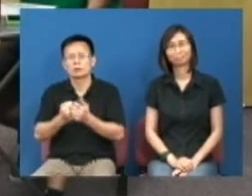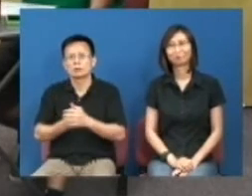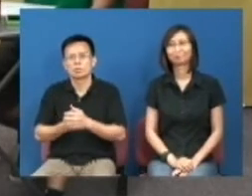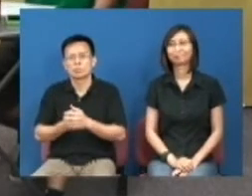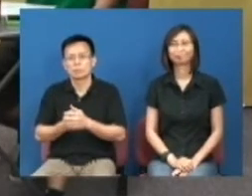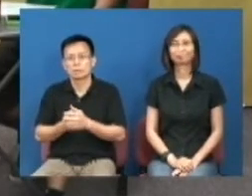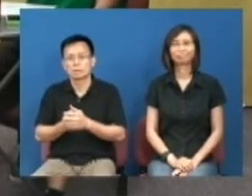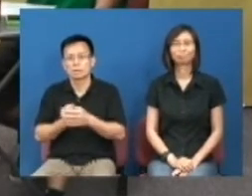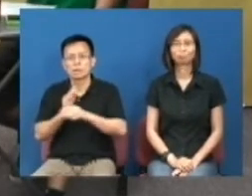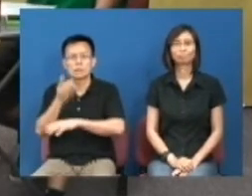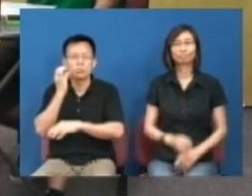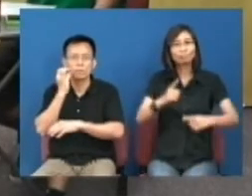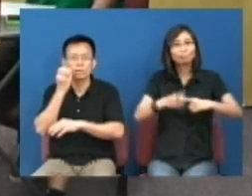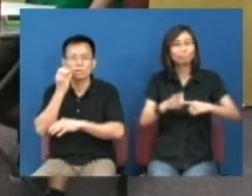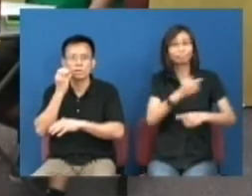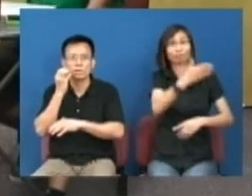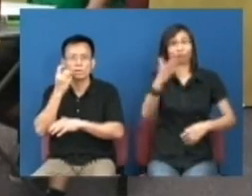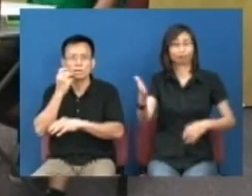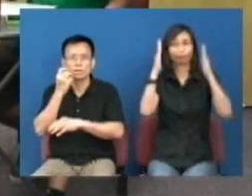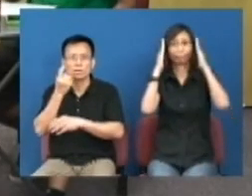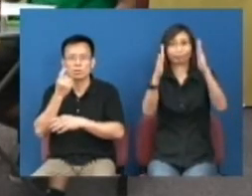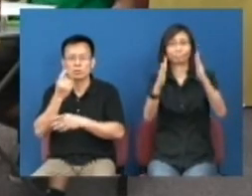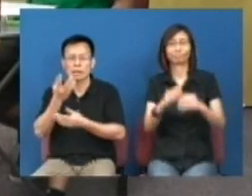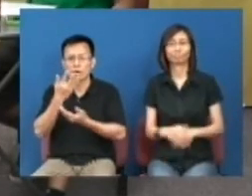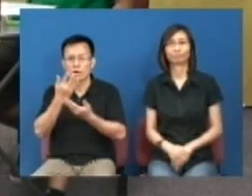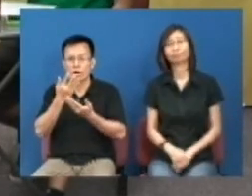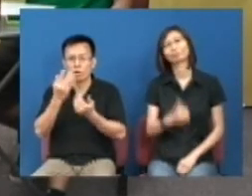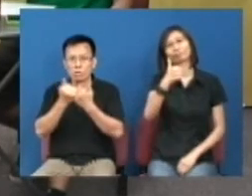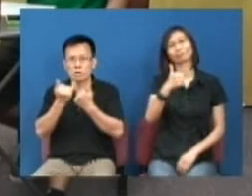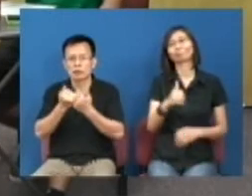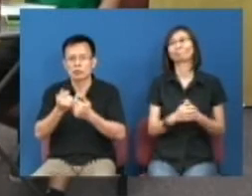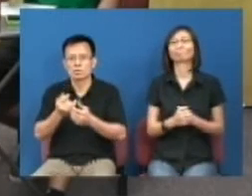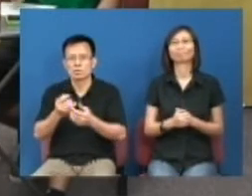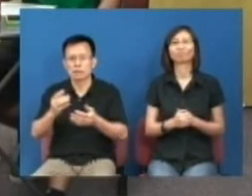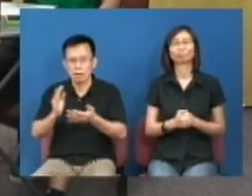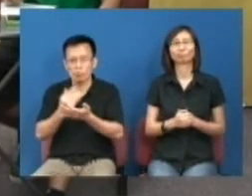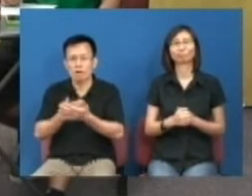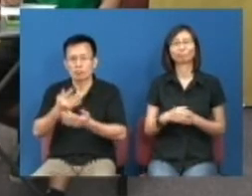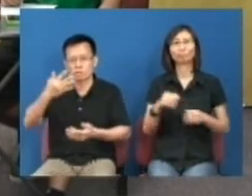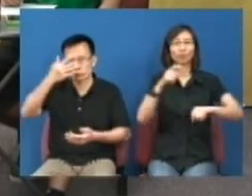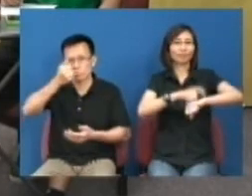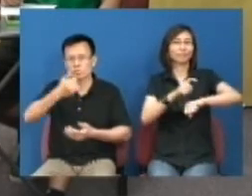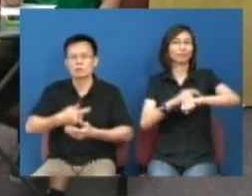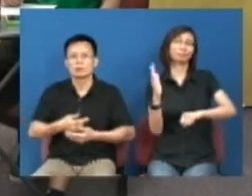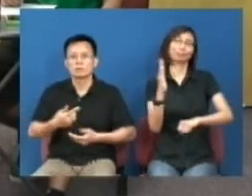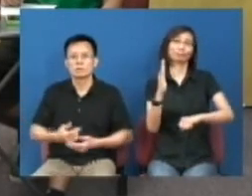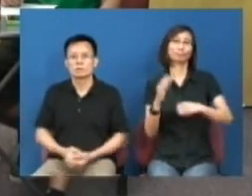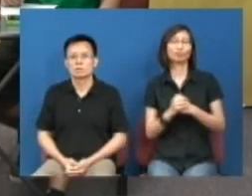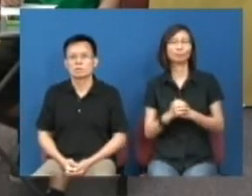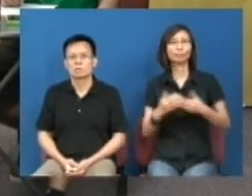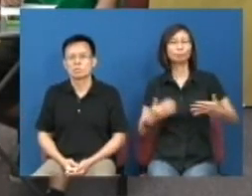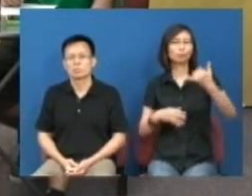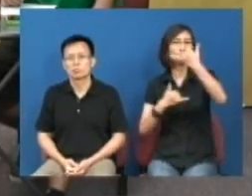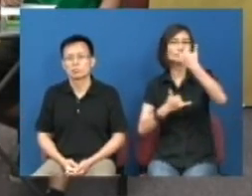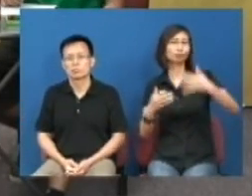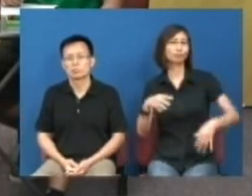齡學生 當然大家要留意一樣， 但佢就好犀利，一考就考咗狀元啦。 好，狀元 ，OK， 好啦，因為時間已經差唔多啦。咁你話講到六四